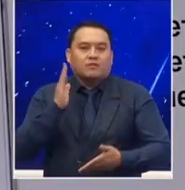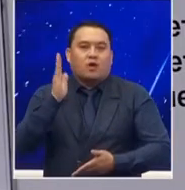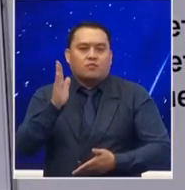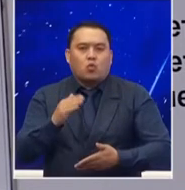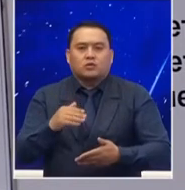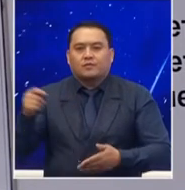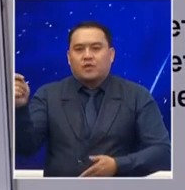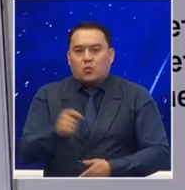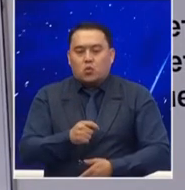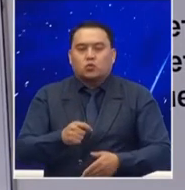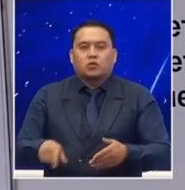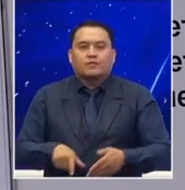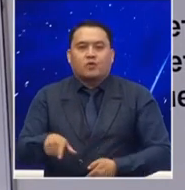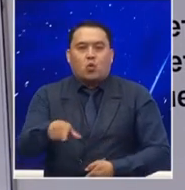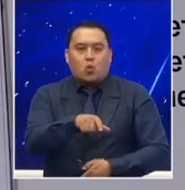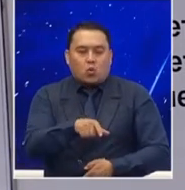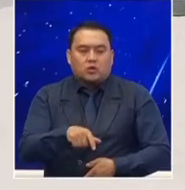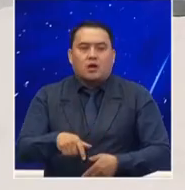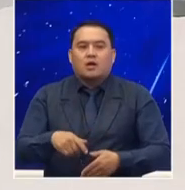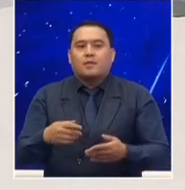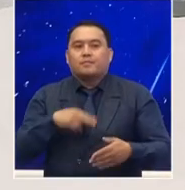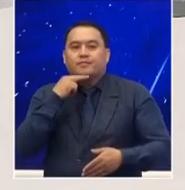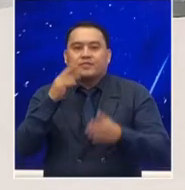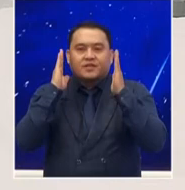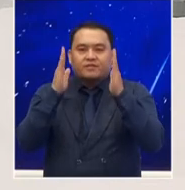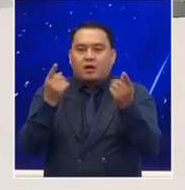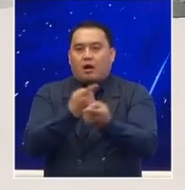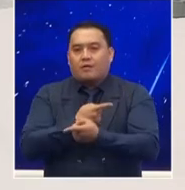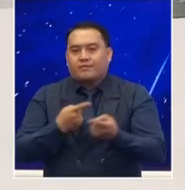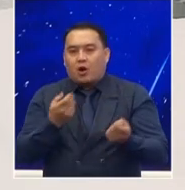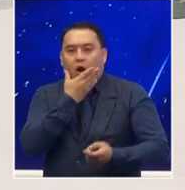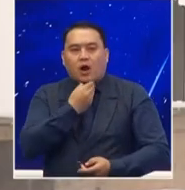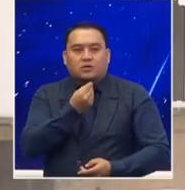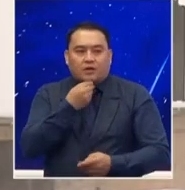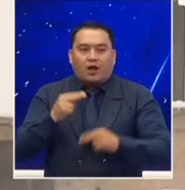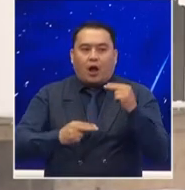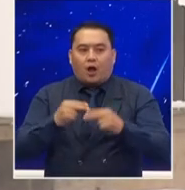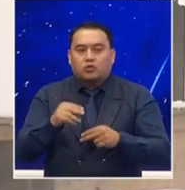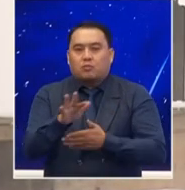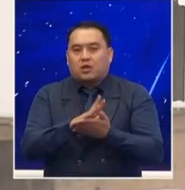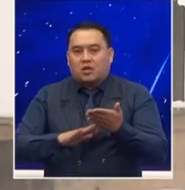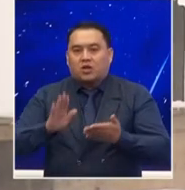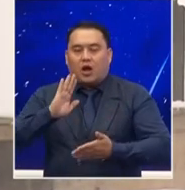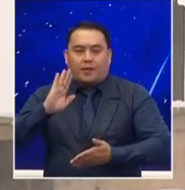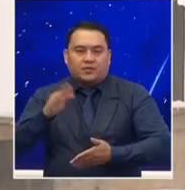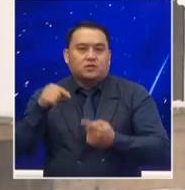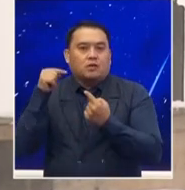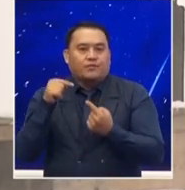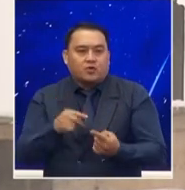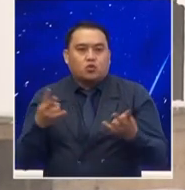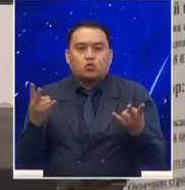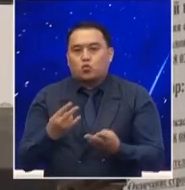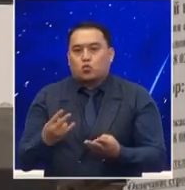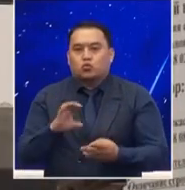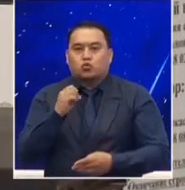на въезде с запада жилой массив выдержан в привлекательном архитектурном стиле, и застройка его продолжается. Соответственно, нужны